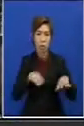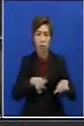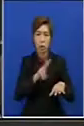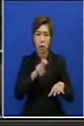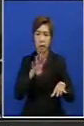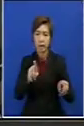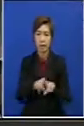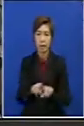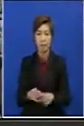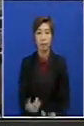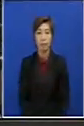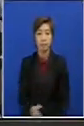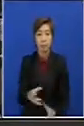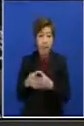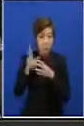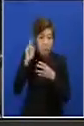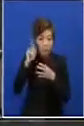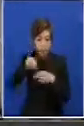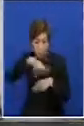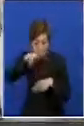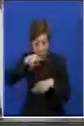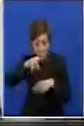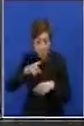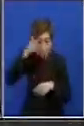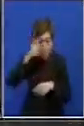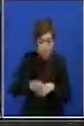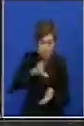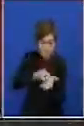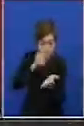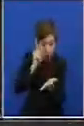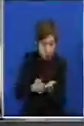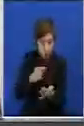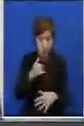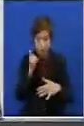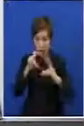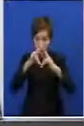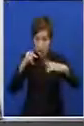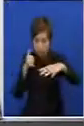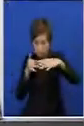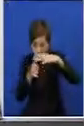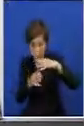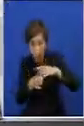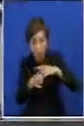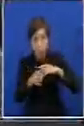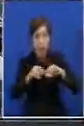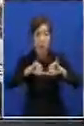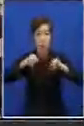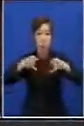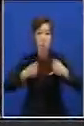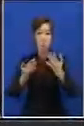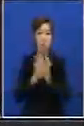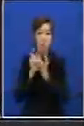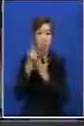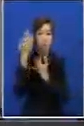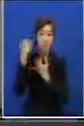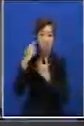คันทีมล่าความจริงได้เดินทางไปตรวจสอบยังเต็นท์รถแห่งนี้และก็พบว่าธุรกิจถูกเปลี่ยนมือไปเรียบร้อยบุคคลที่เ